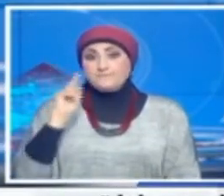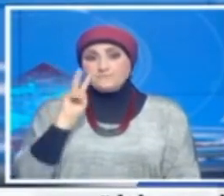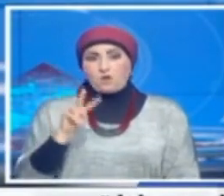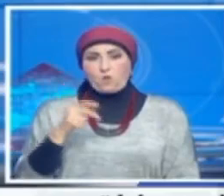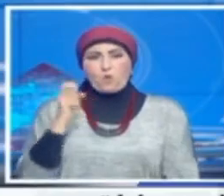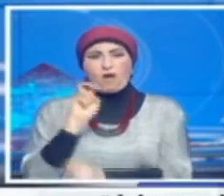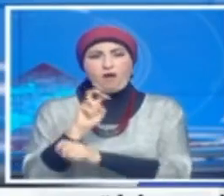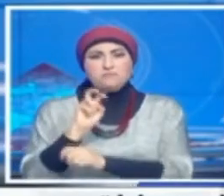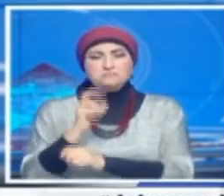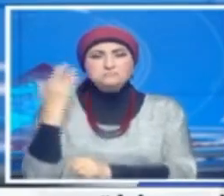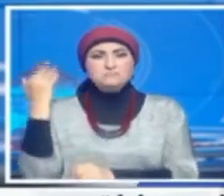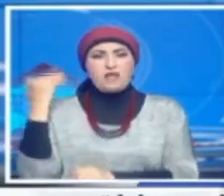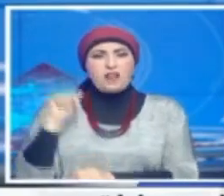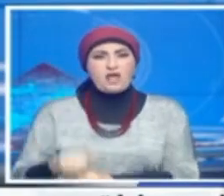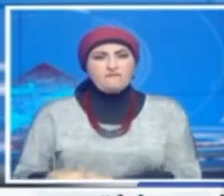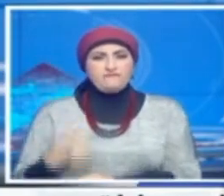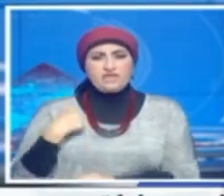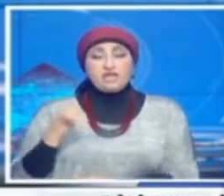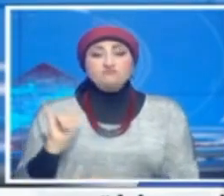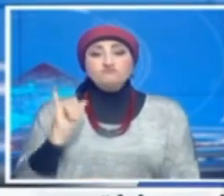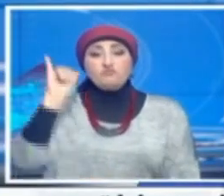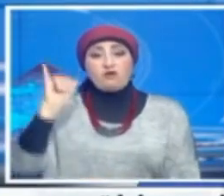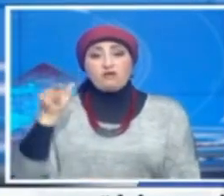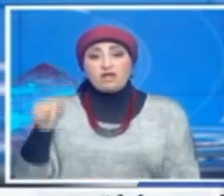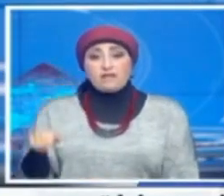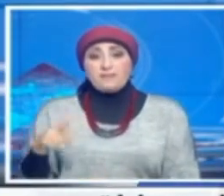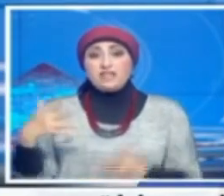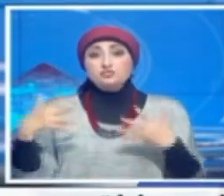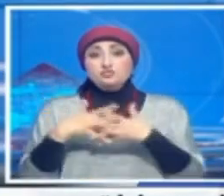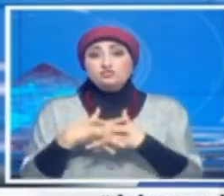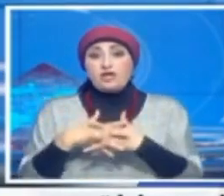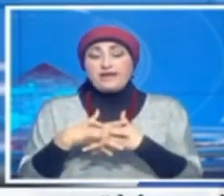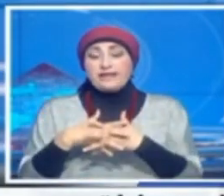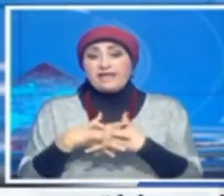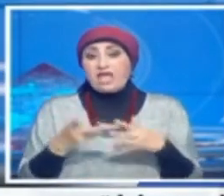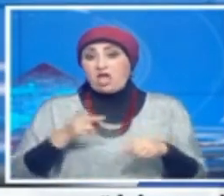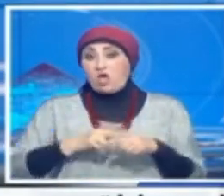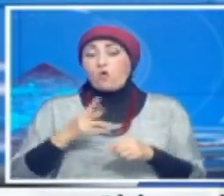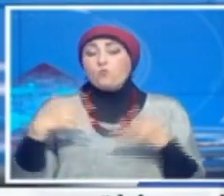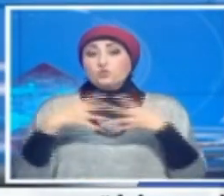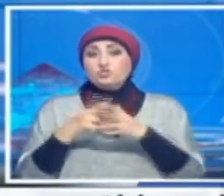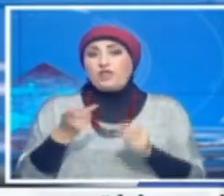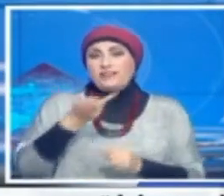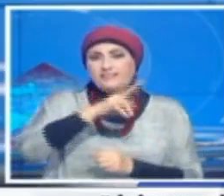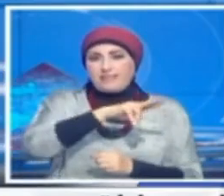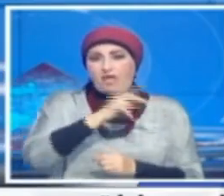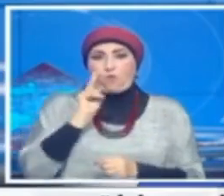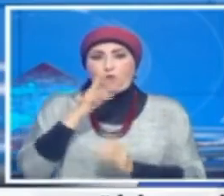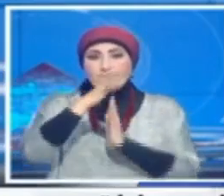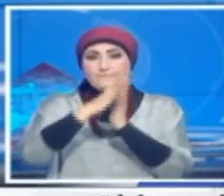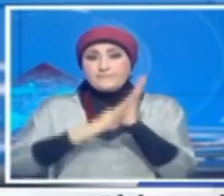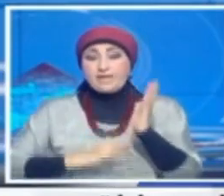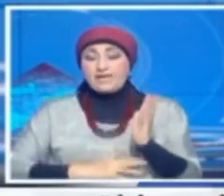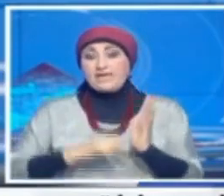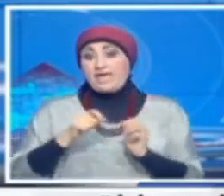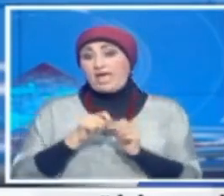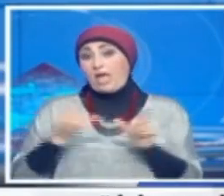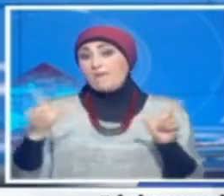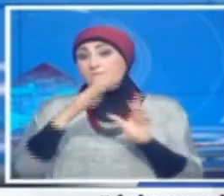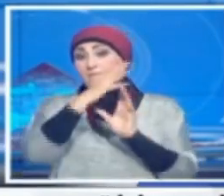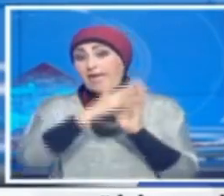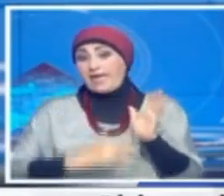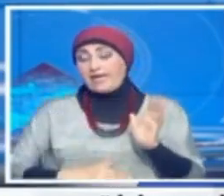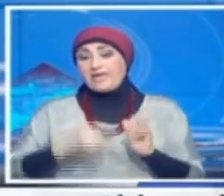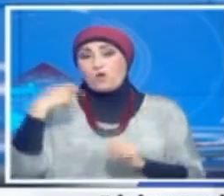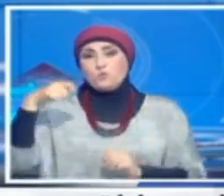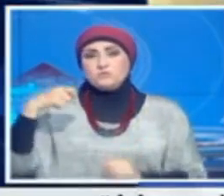المديونية المتراكمة المستحقة لمصلحة الضرائب لدى هذه الشركات القابضة وشركات التابعة لها. ذكر